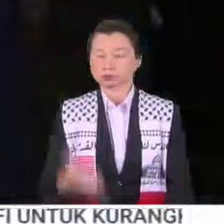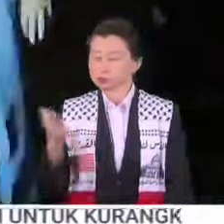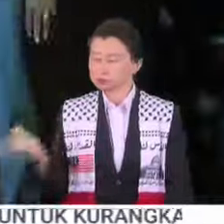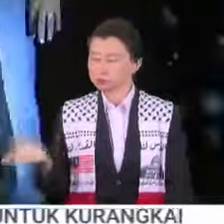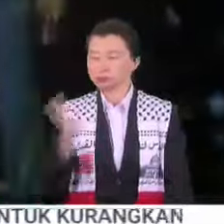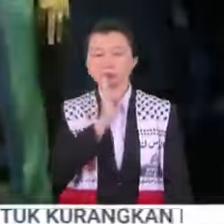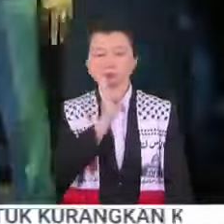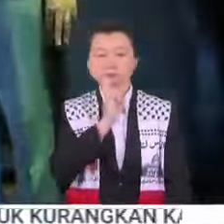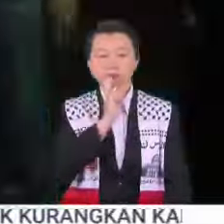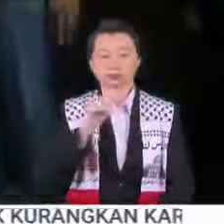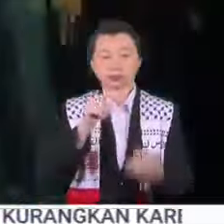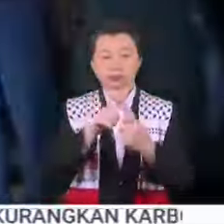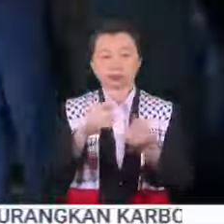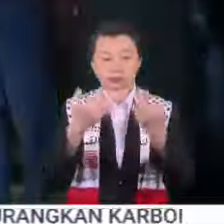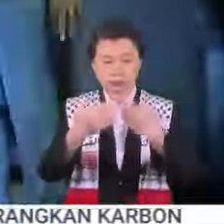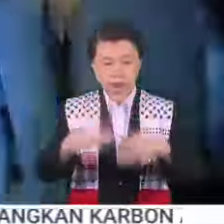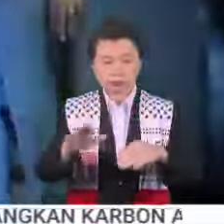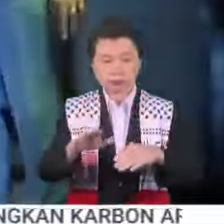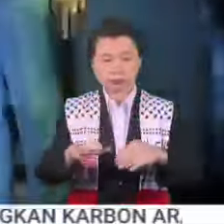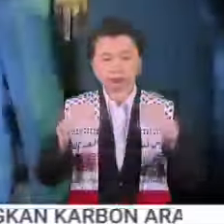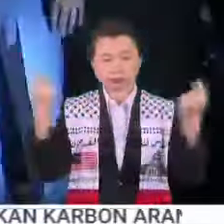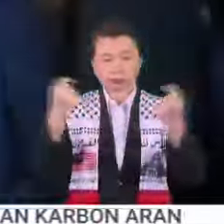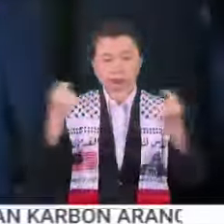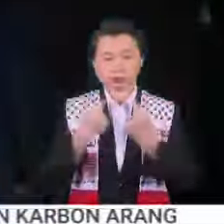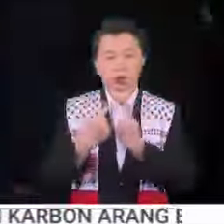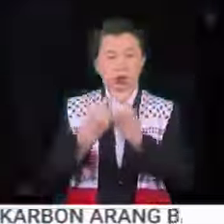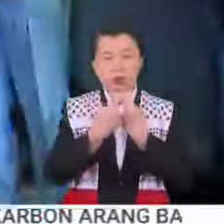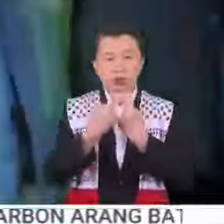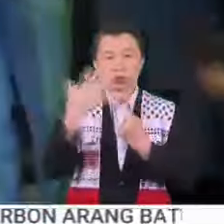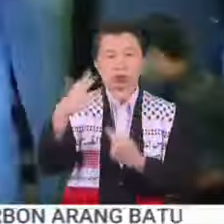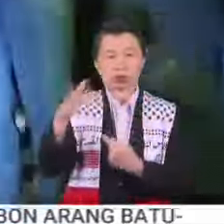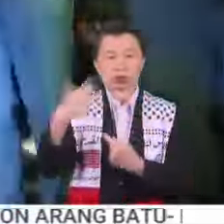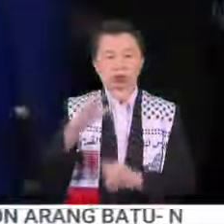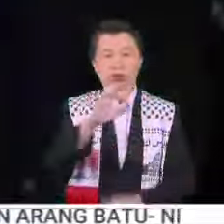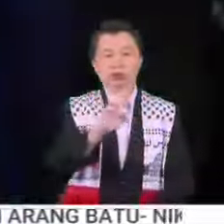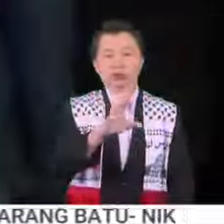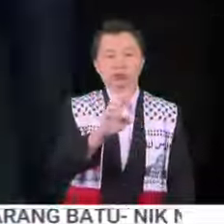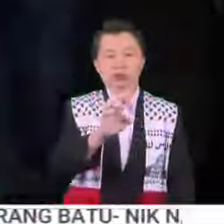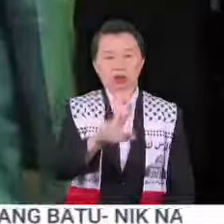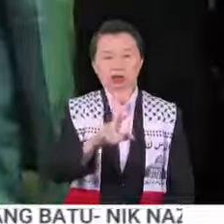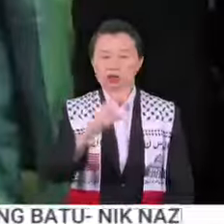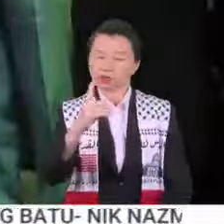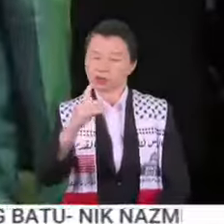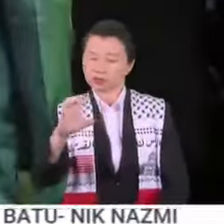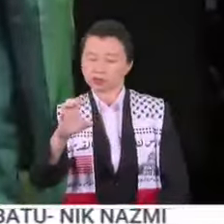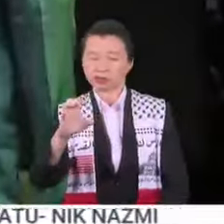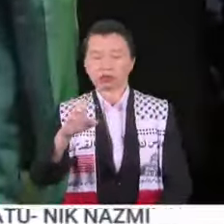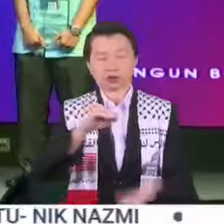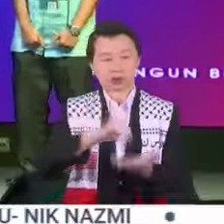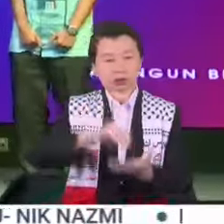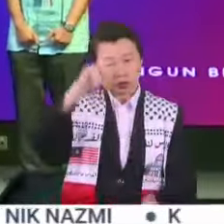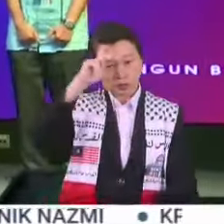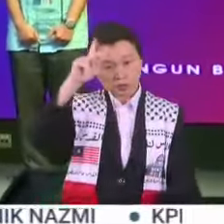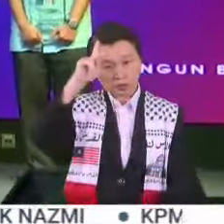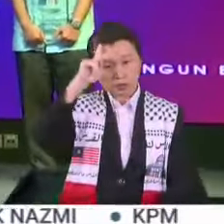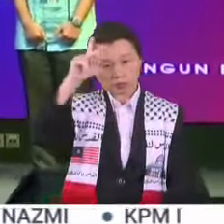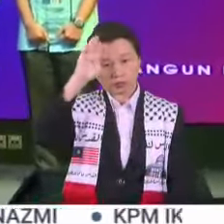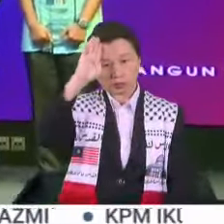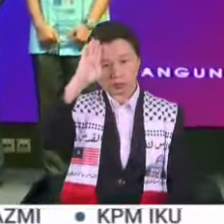Beliau berkata demikian kepada pemberita selepas majlis sambutan ulang tahun ke-15 ECERDC peringkat negeri Kelantan di Kota